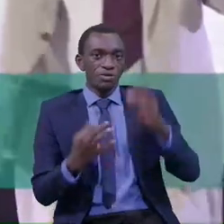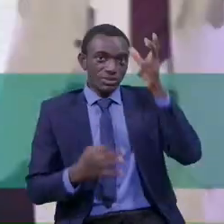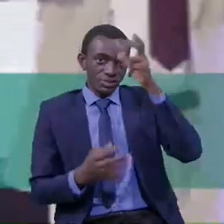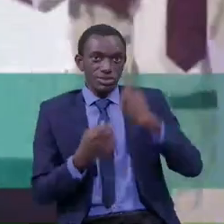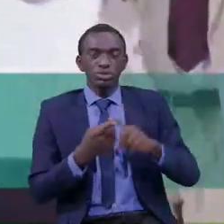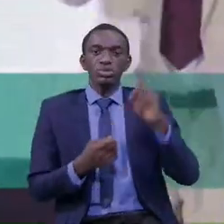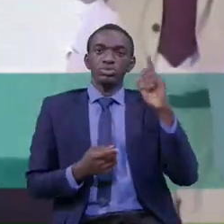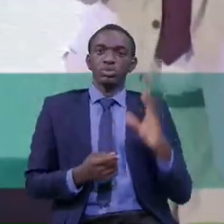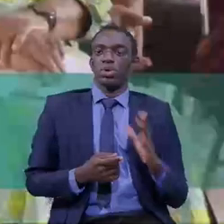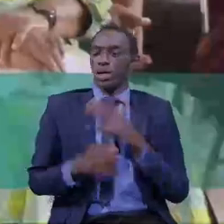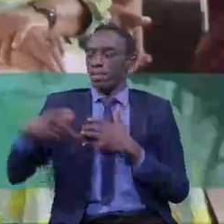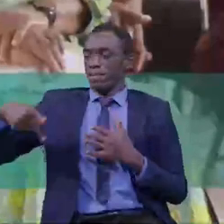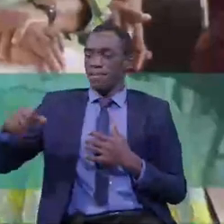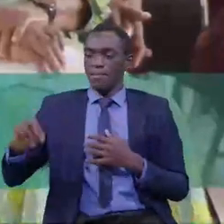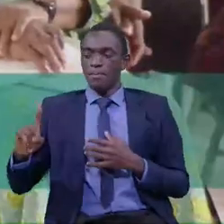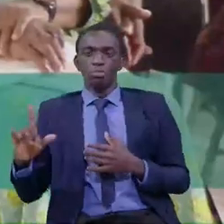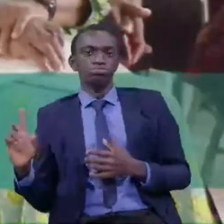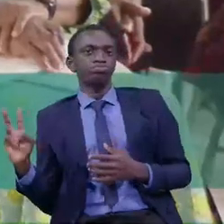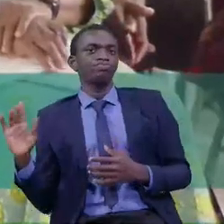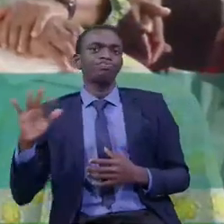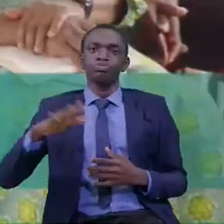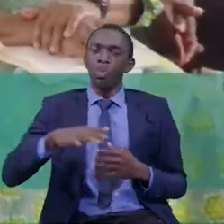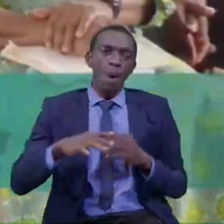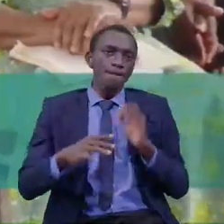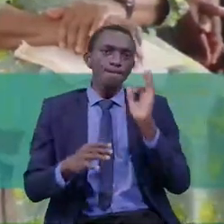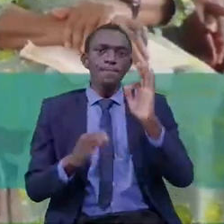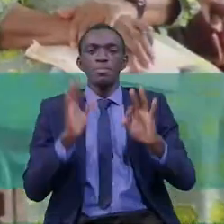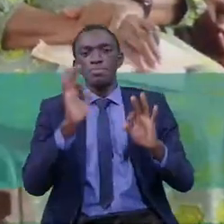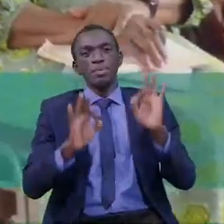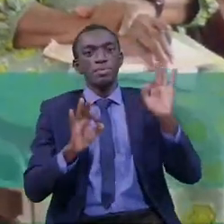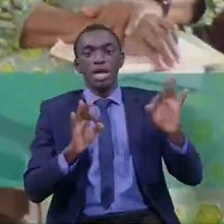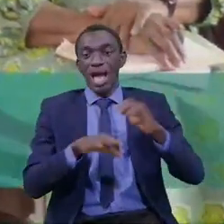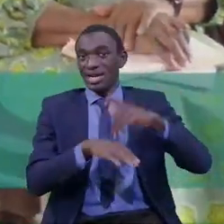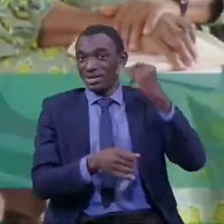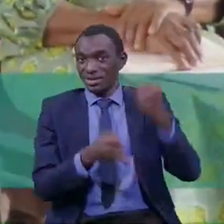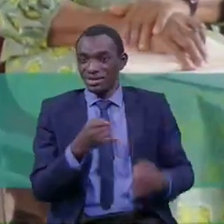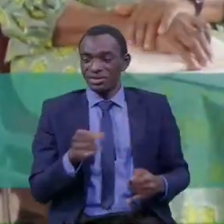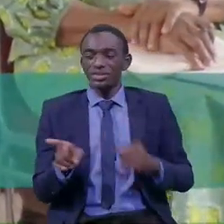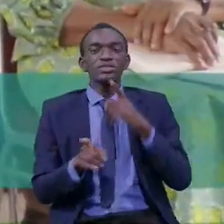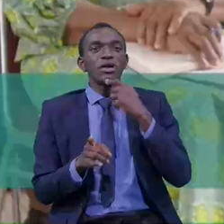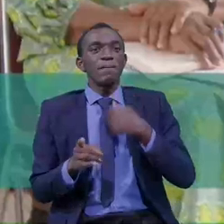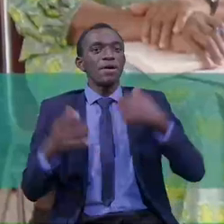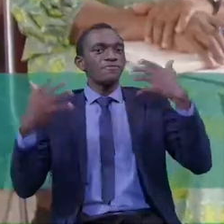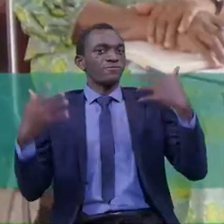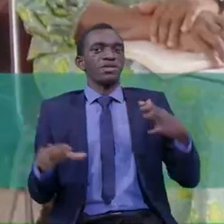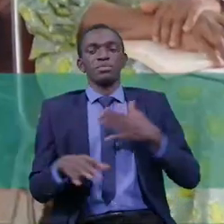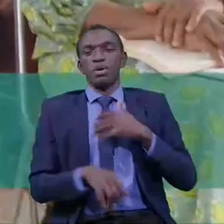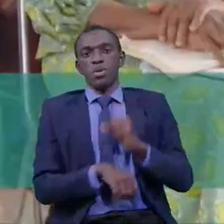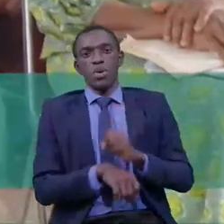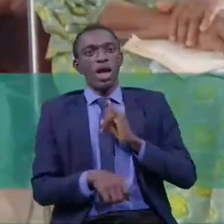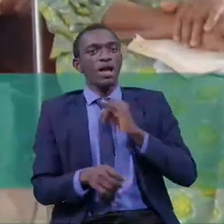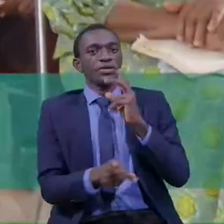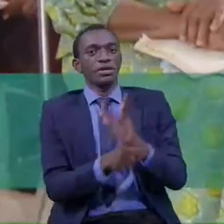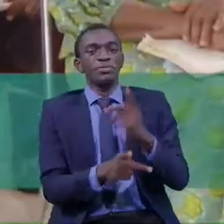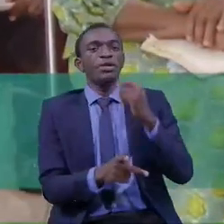est allé. Et il a dit à la fin, j'ai gardé la foi. J'ai fait